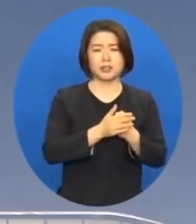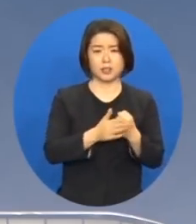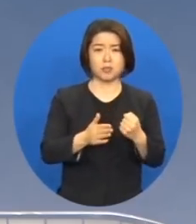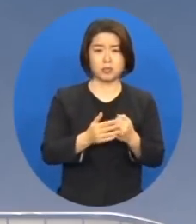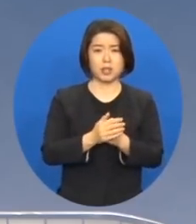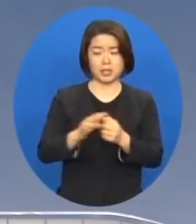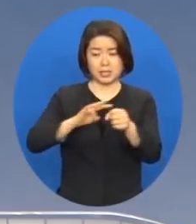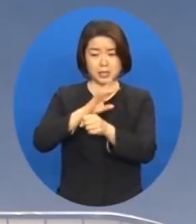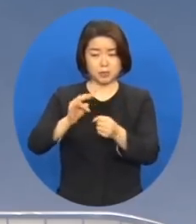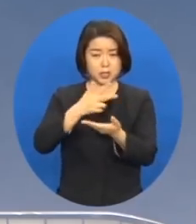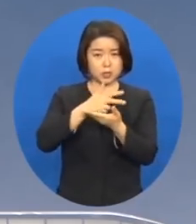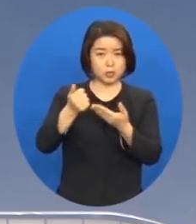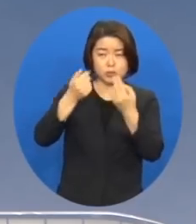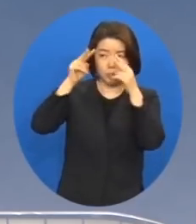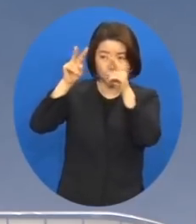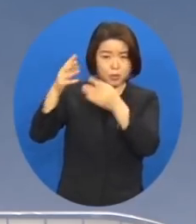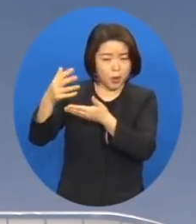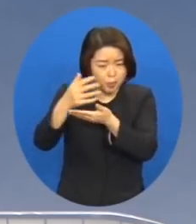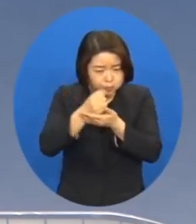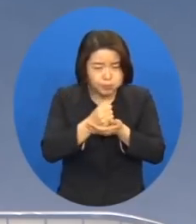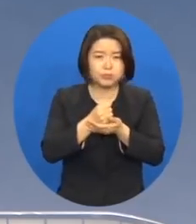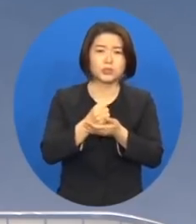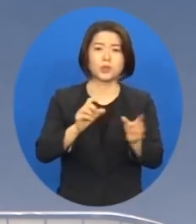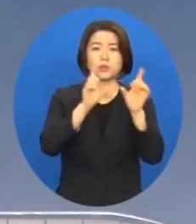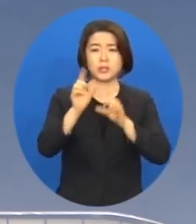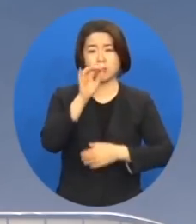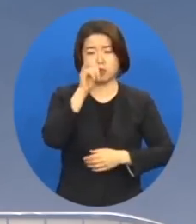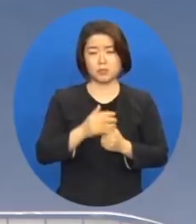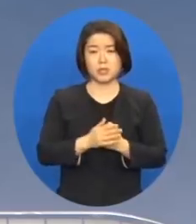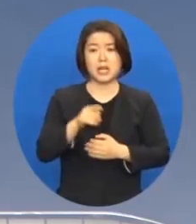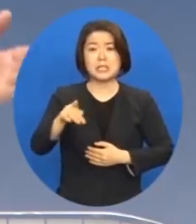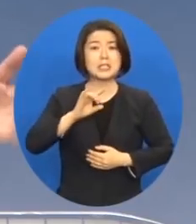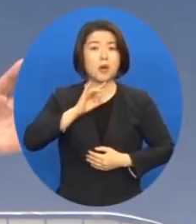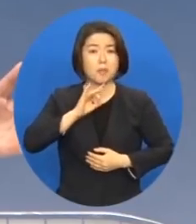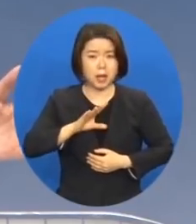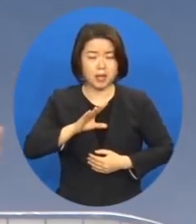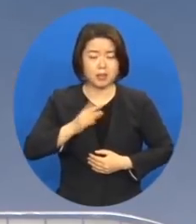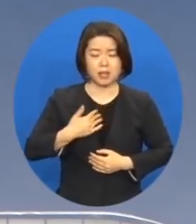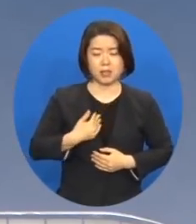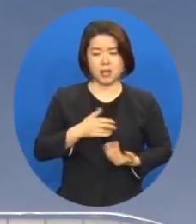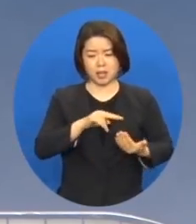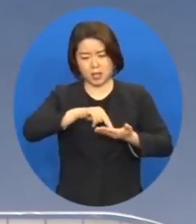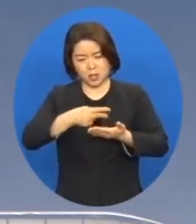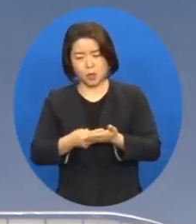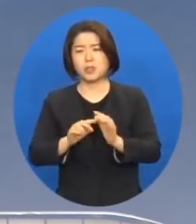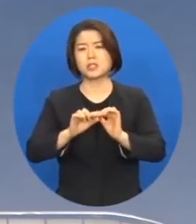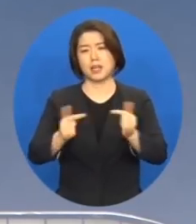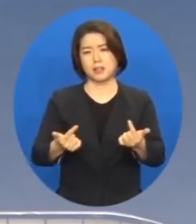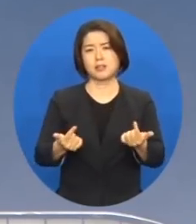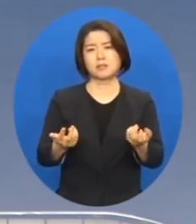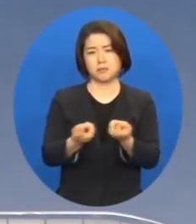저는 24시간 주님을 붙잡고 살려고 하는 거예요. 그 길만이 제가 넘어지지 않는 길이니까.